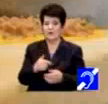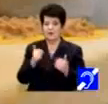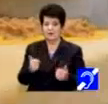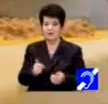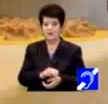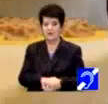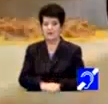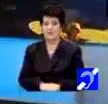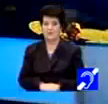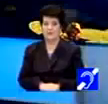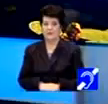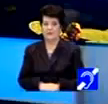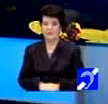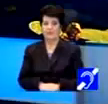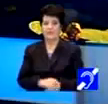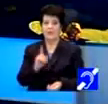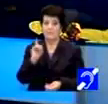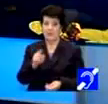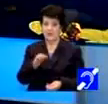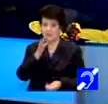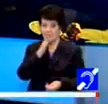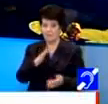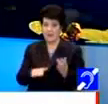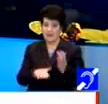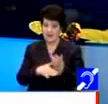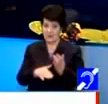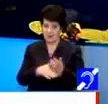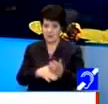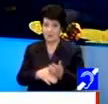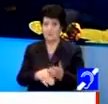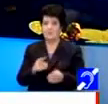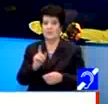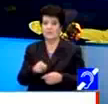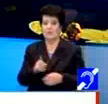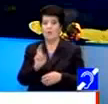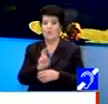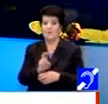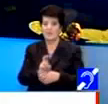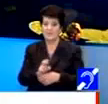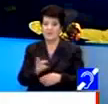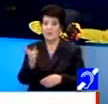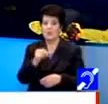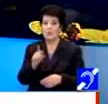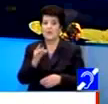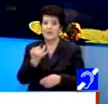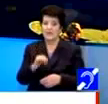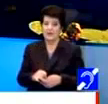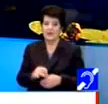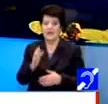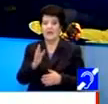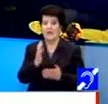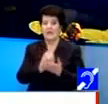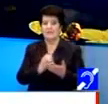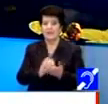islamului. Și pentru că vremea ne ajută, poate ar fi bine să luăm în calcul o vizită în Delta Dunării, cea mai veche rezervație